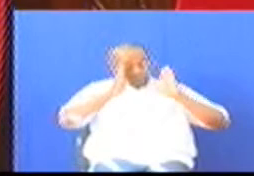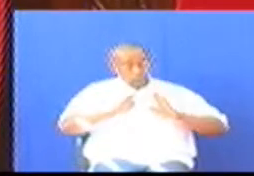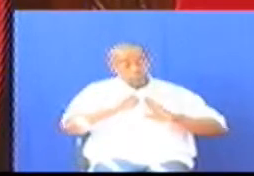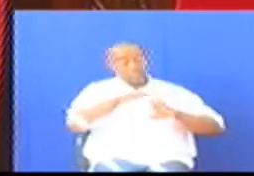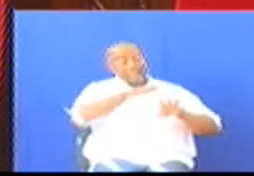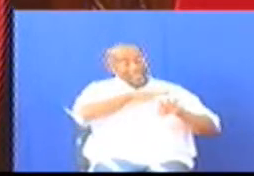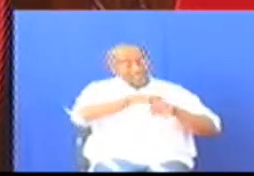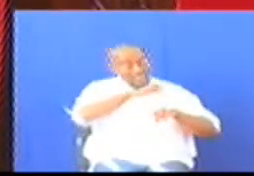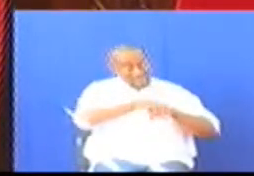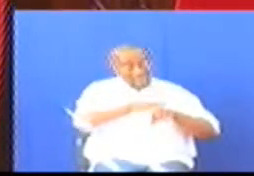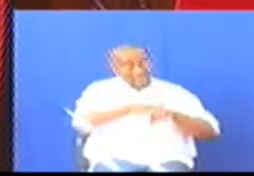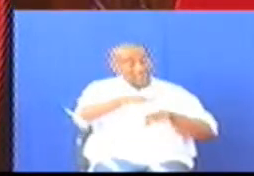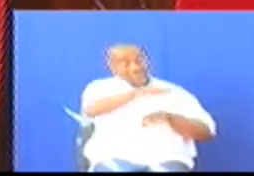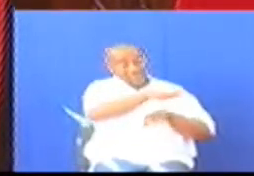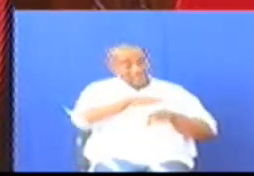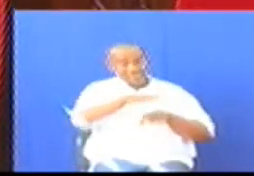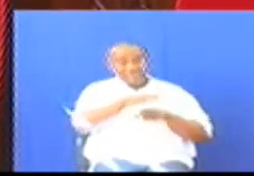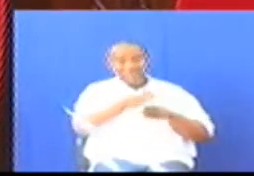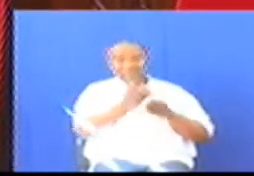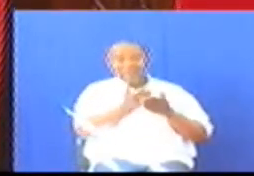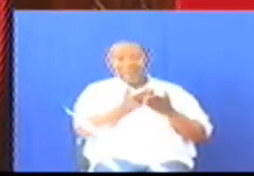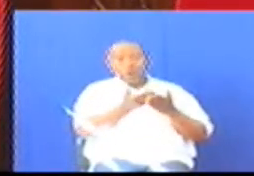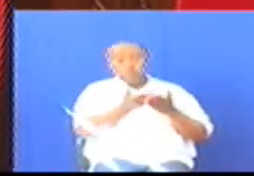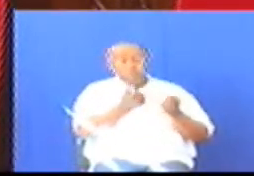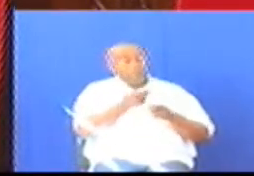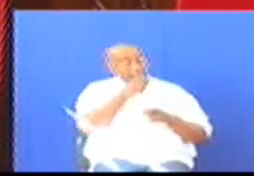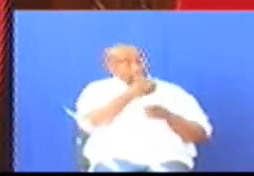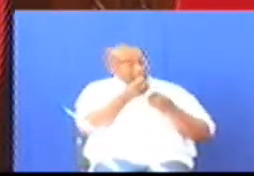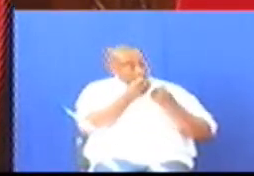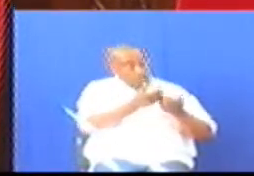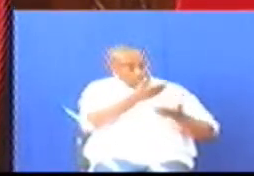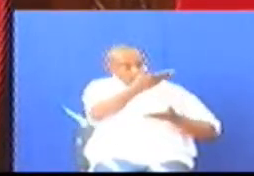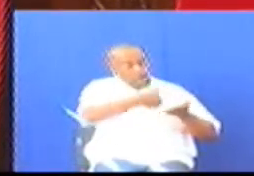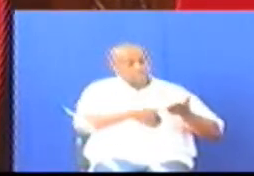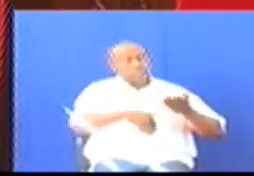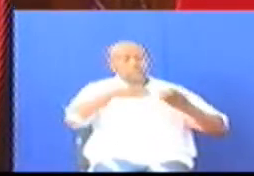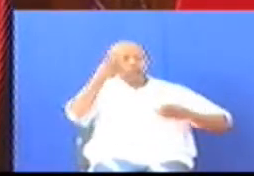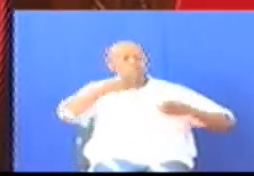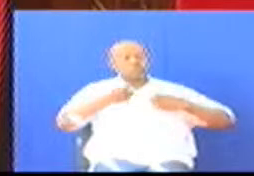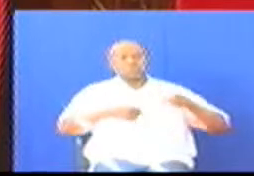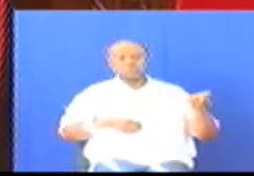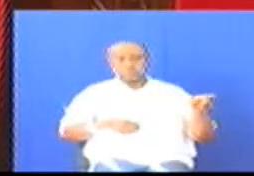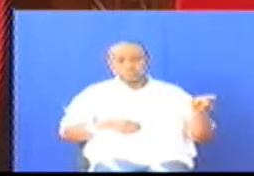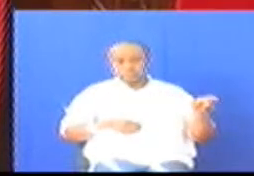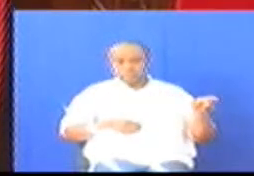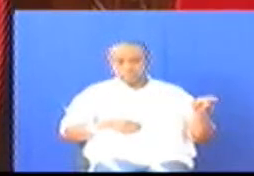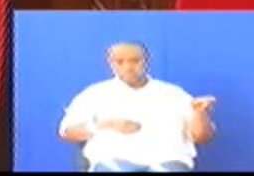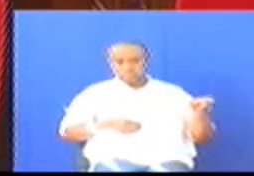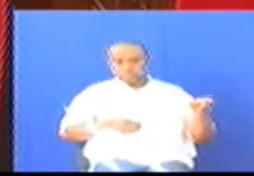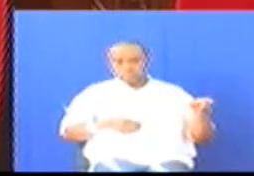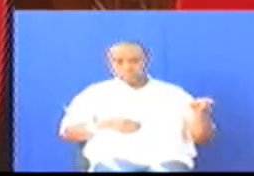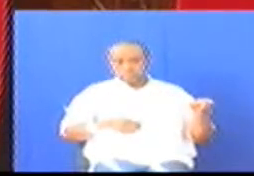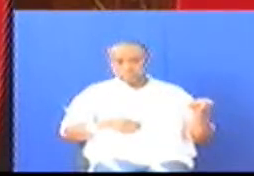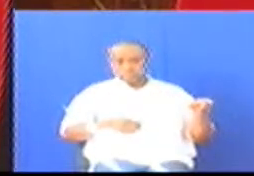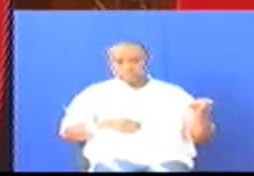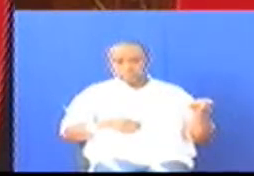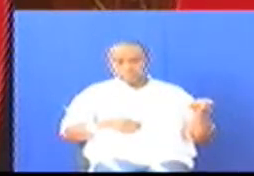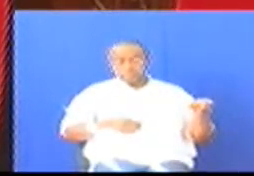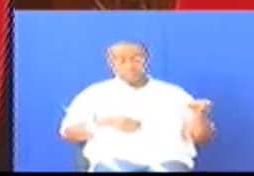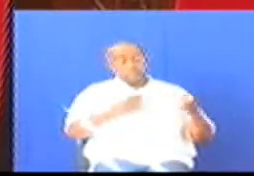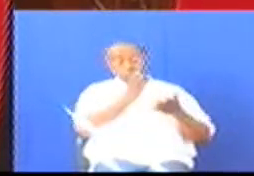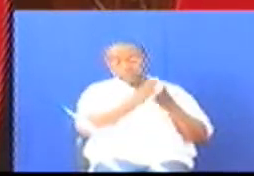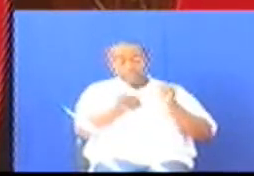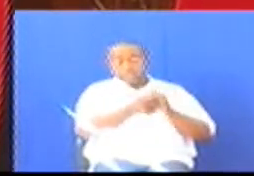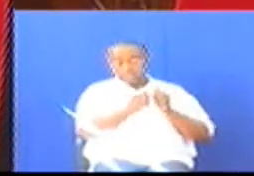kwa nini ilisababisha wao kupata hati ya mashaka. Kwa nitaomba tuende kwenye haya mambo ambayo CAG ameainisha.